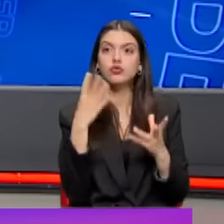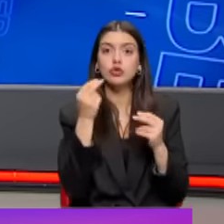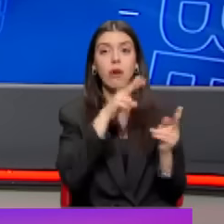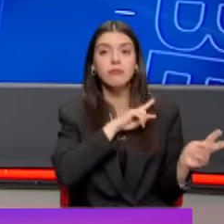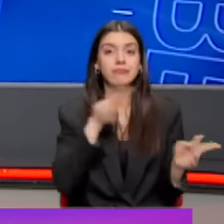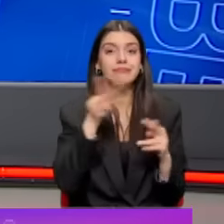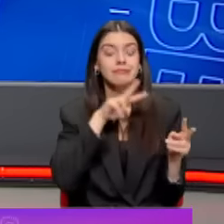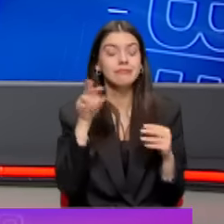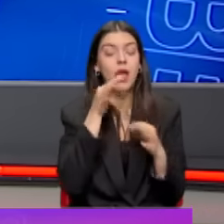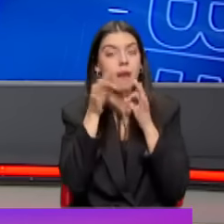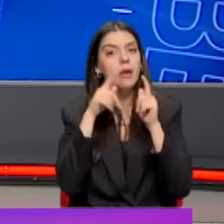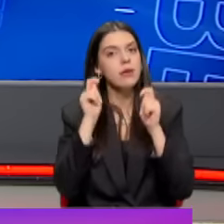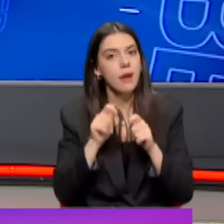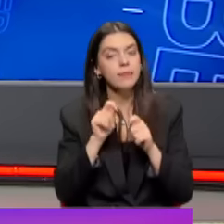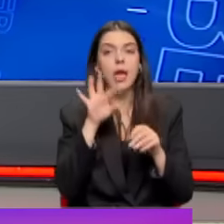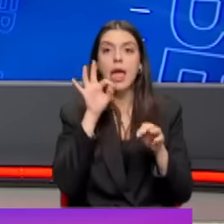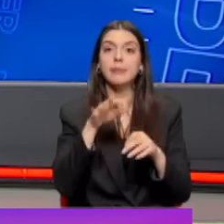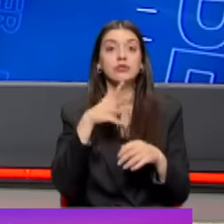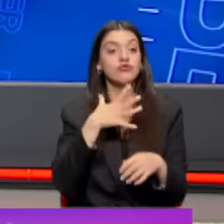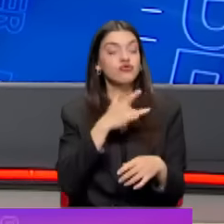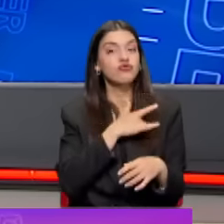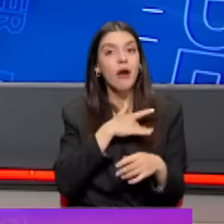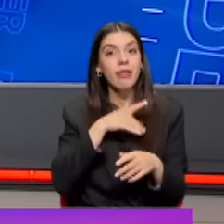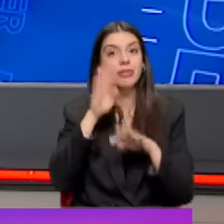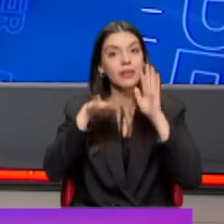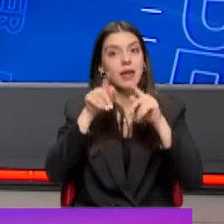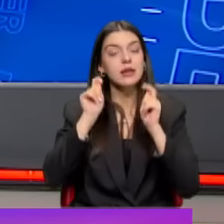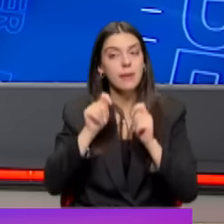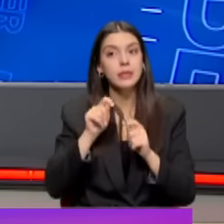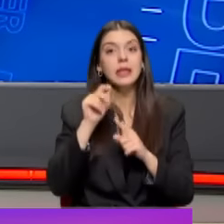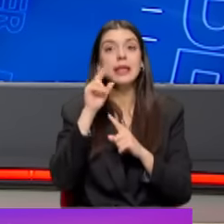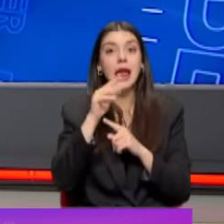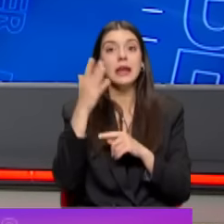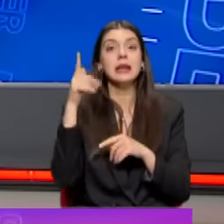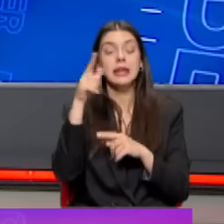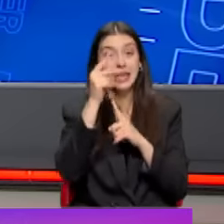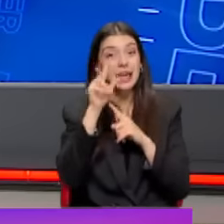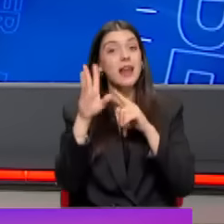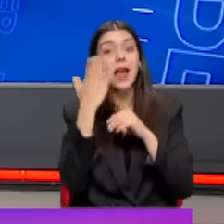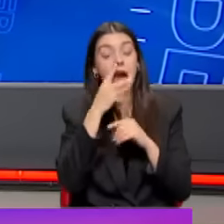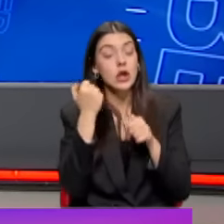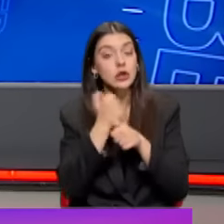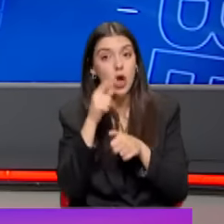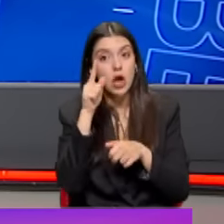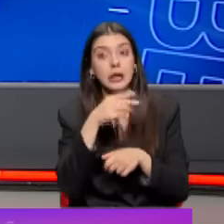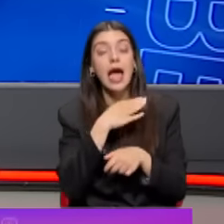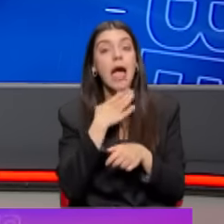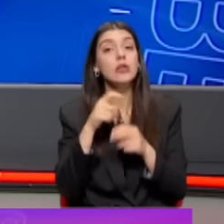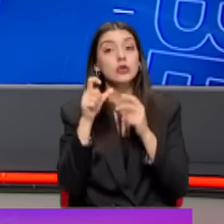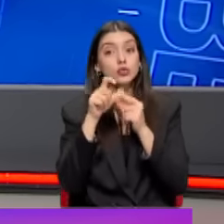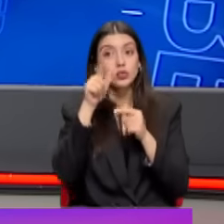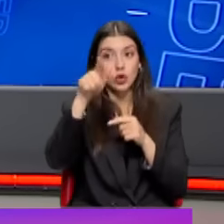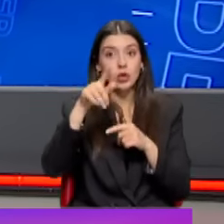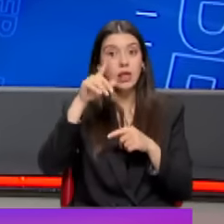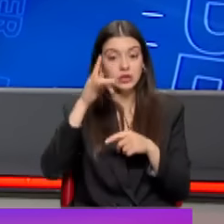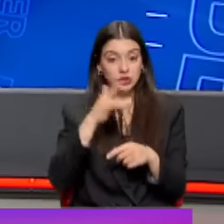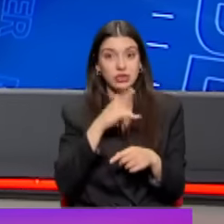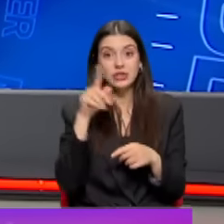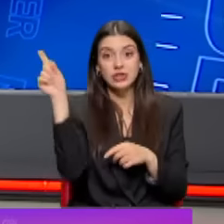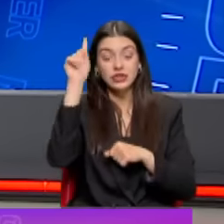kez taşıdık naklen yayınlar yaptık İlker Karagöz Çalar saati gitti o et süt kuyruklarının olduğu yerde